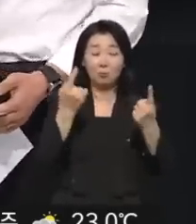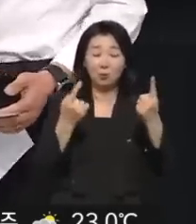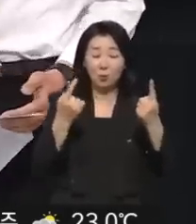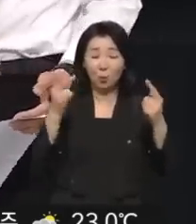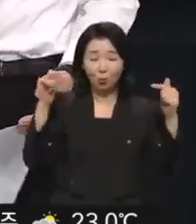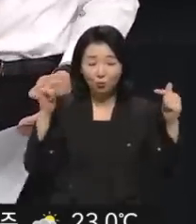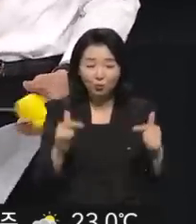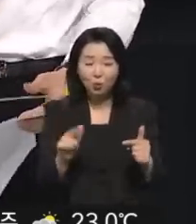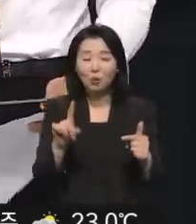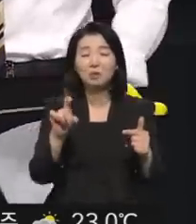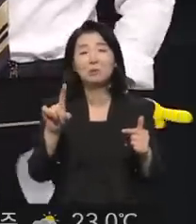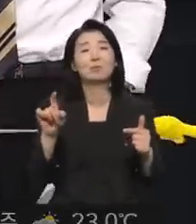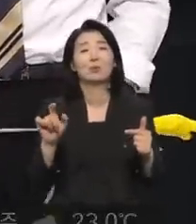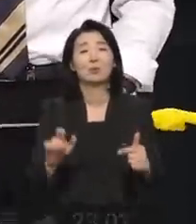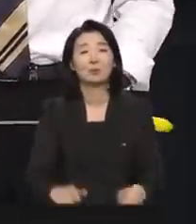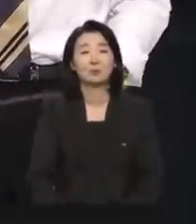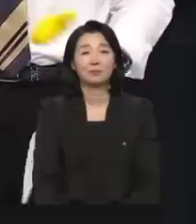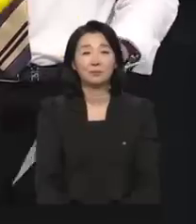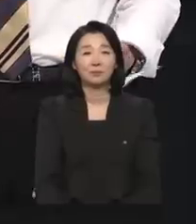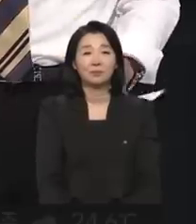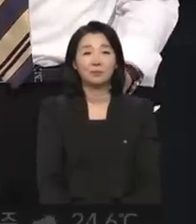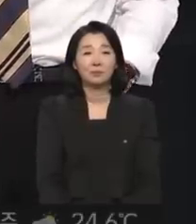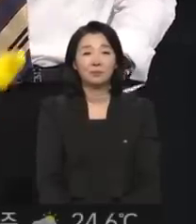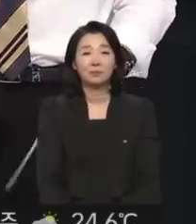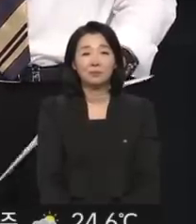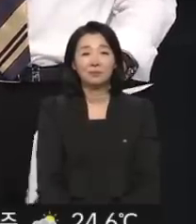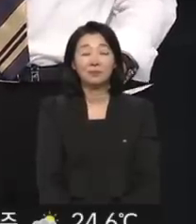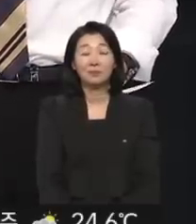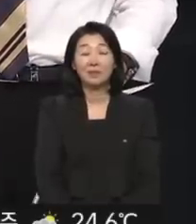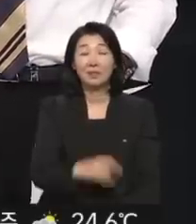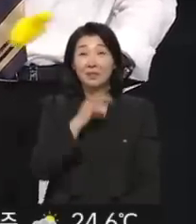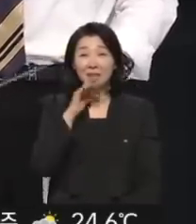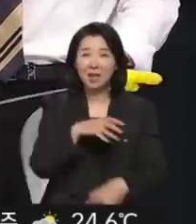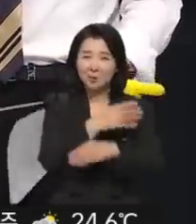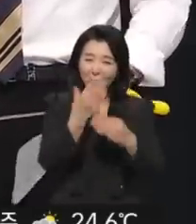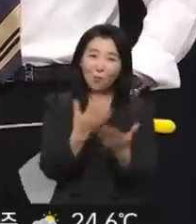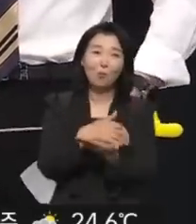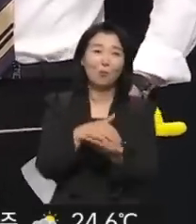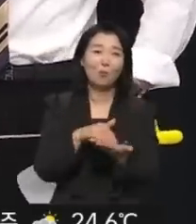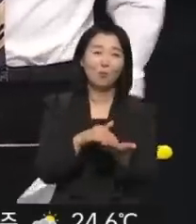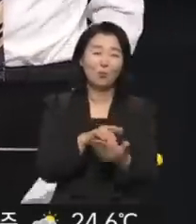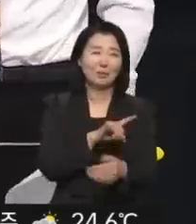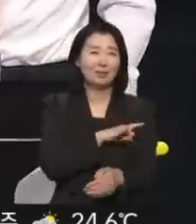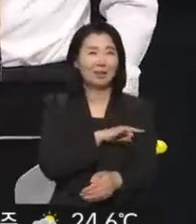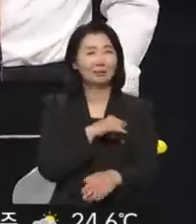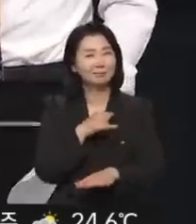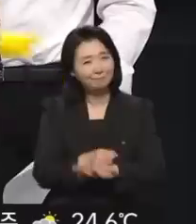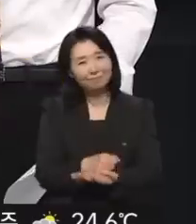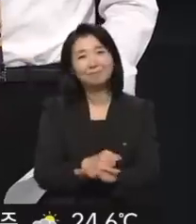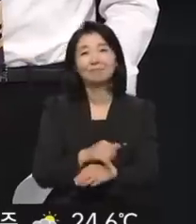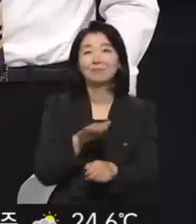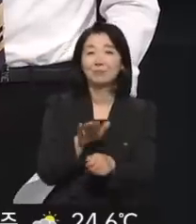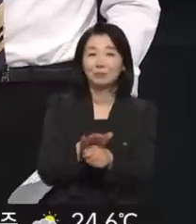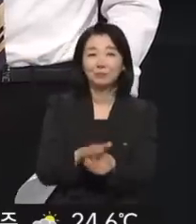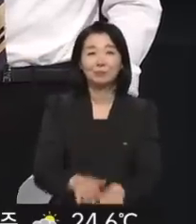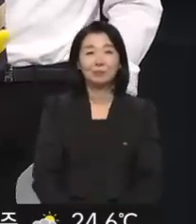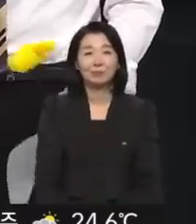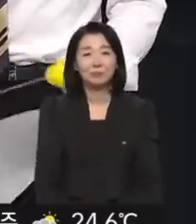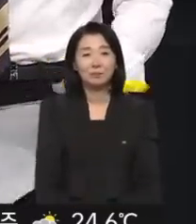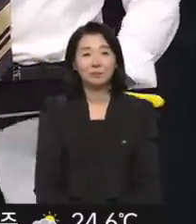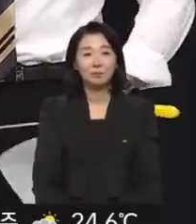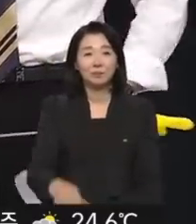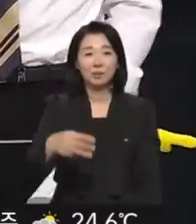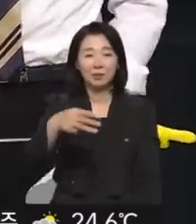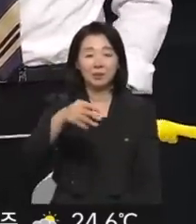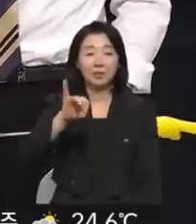11%포인트 급락한 결과인데요. 전 연령대를 통틀어서 가장 낮은 수준입니다. 리얼미터 조사에서도